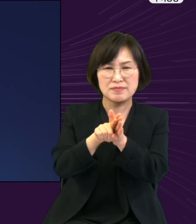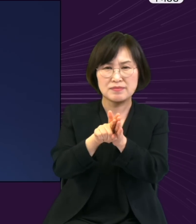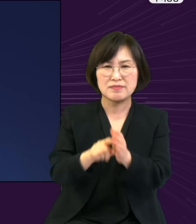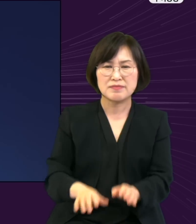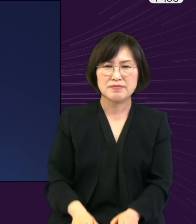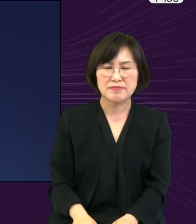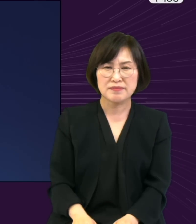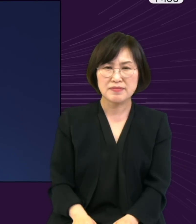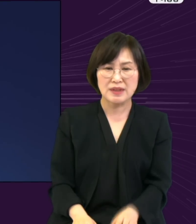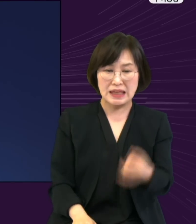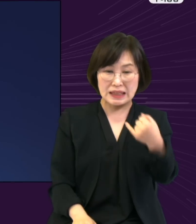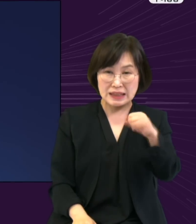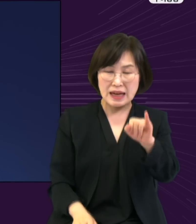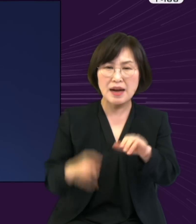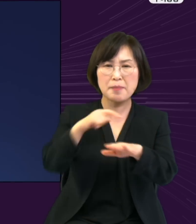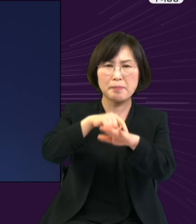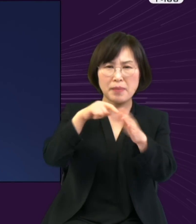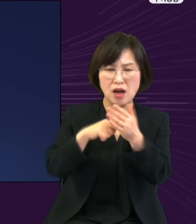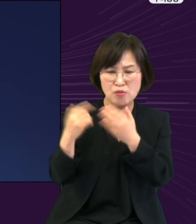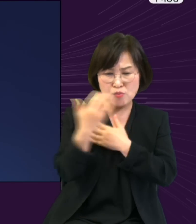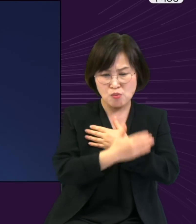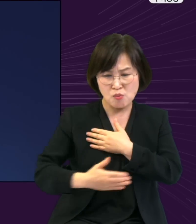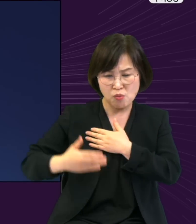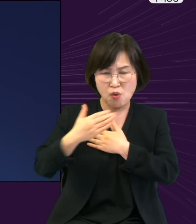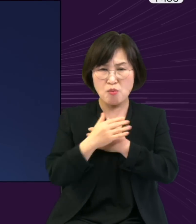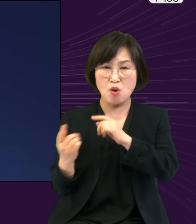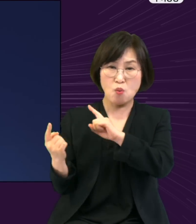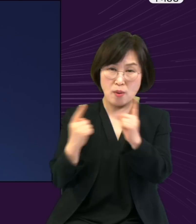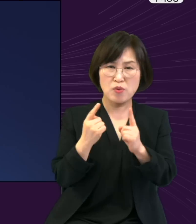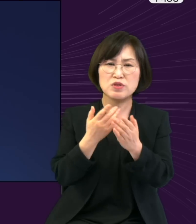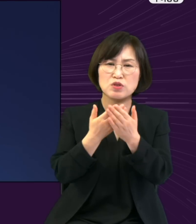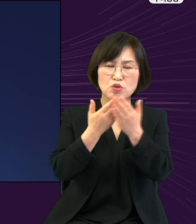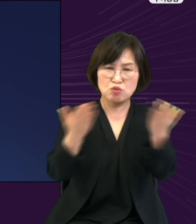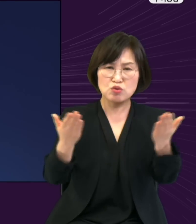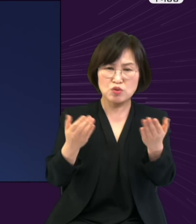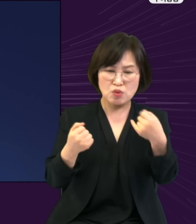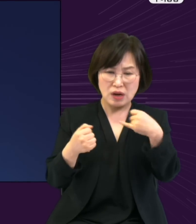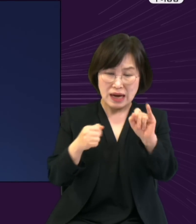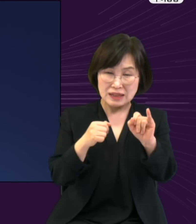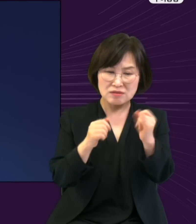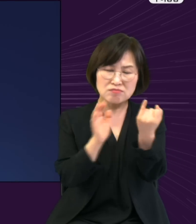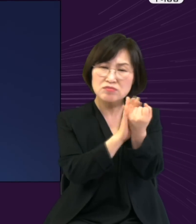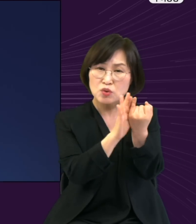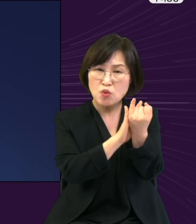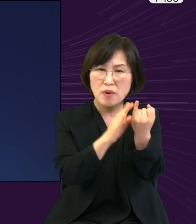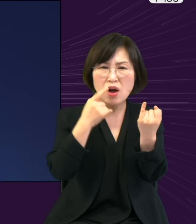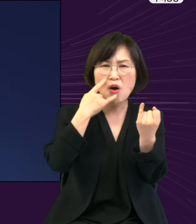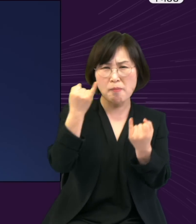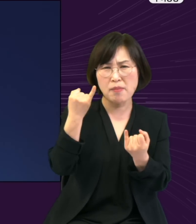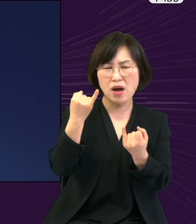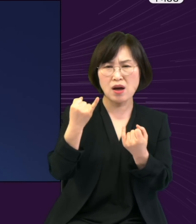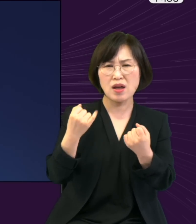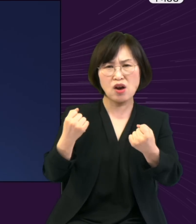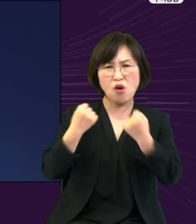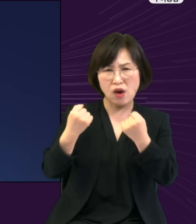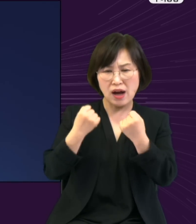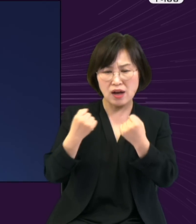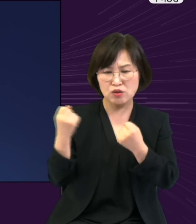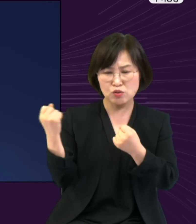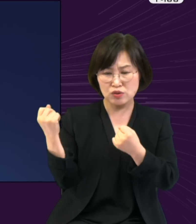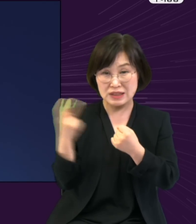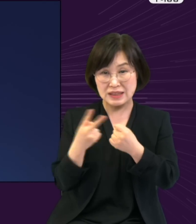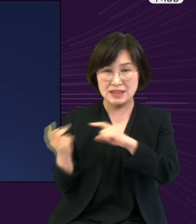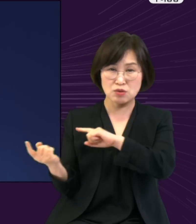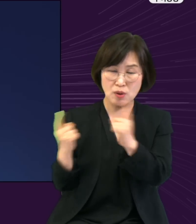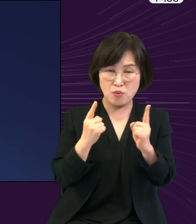하은이의 마음과 몸을 회복시켜 주시고 하은이를 돌보는 엄마의 건강이 회복되어